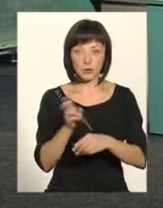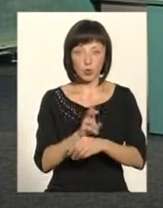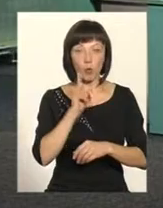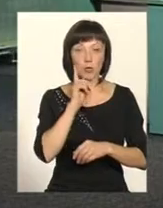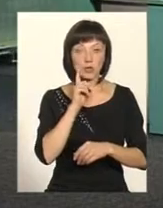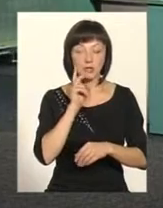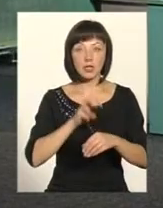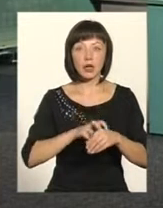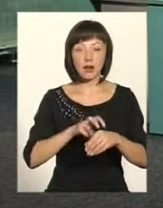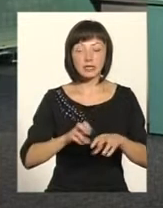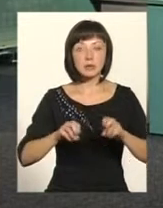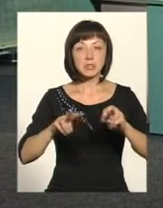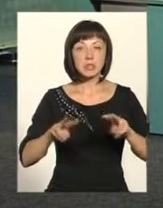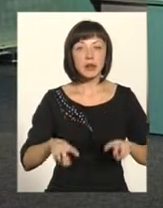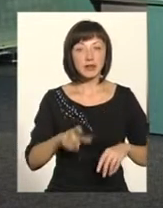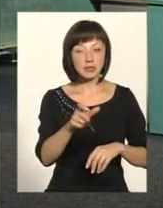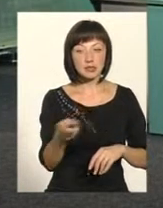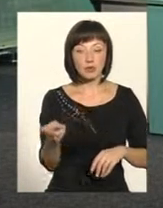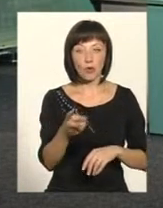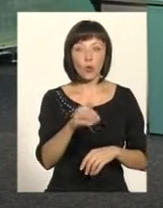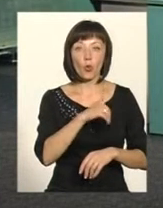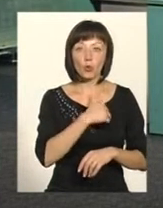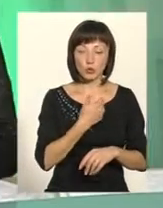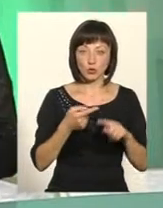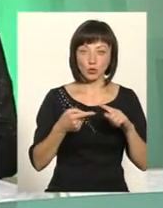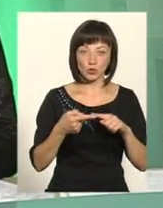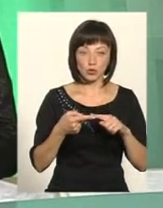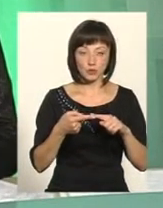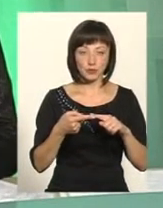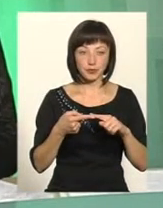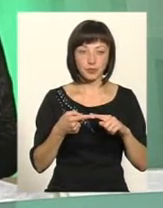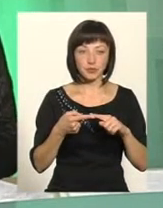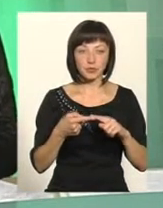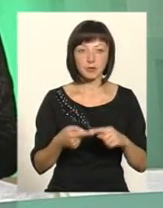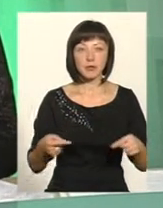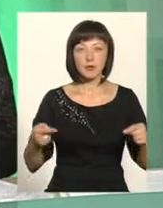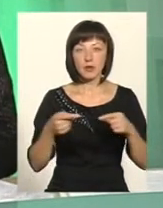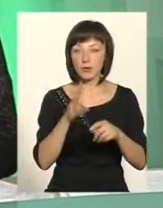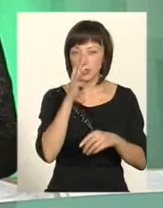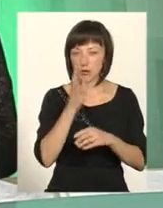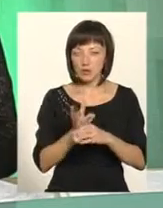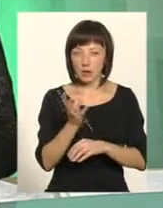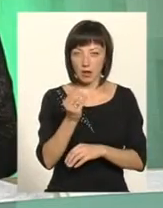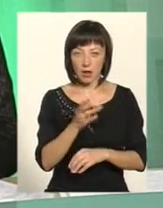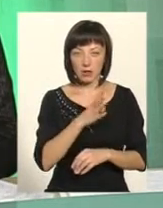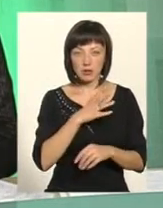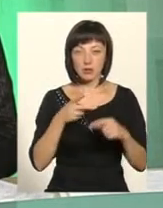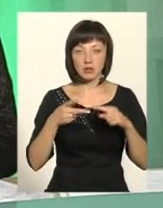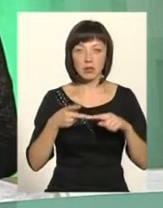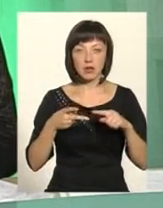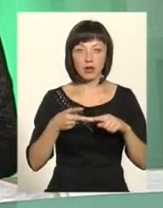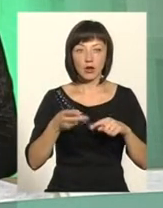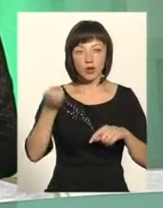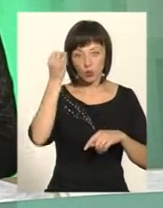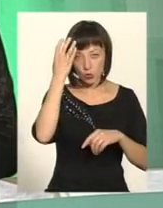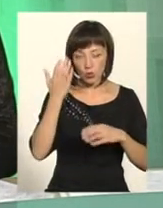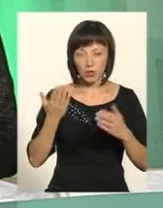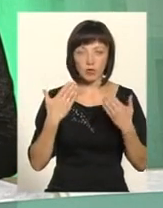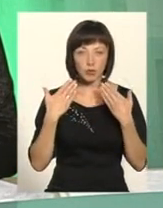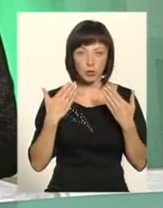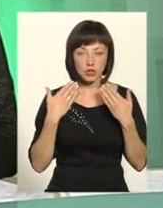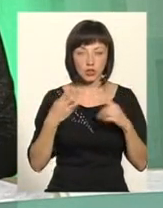Молодих лікарів, молодих спеціалістів. Вони хочуть, щоб була відповідна заробітна плата, так? Відповідний якийсь культурний